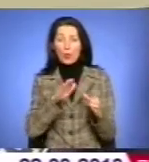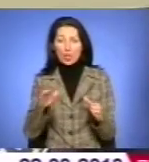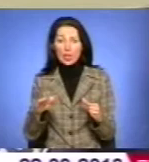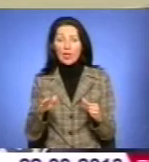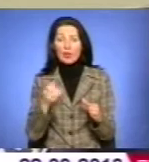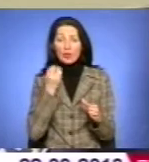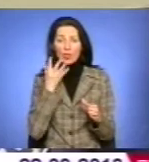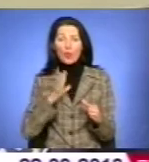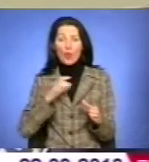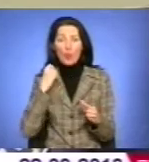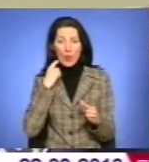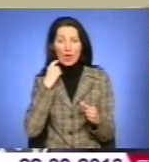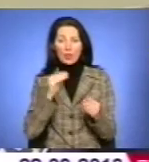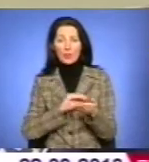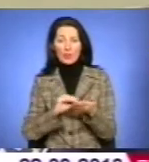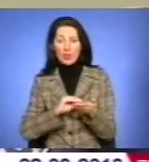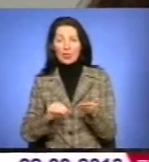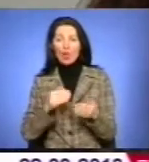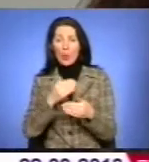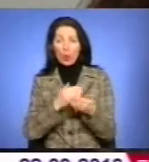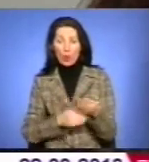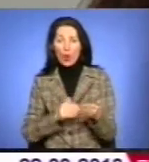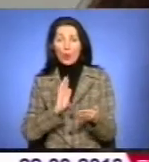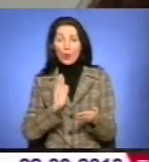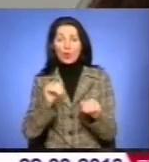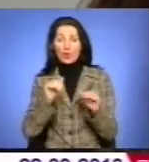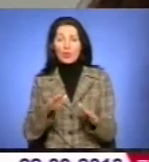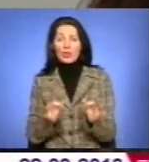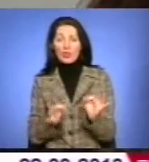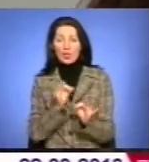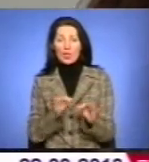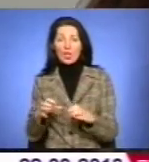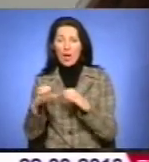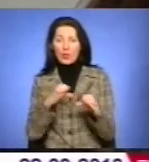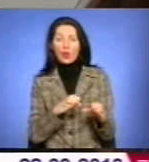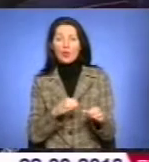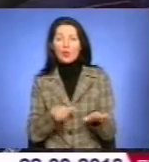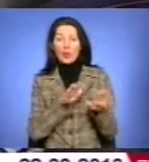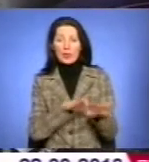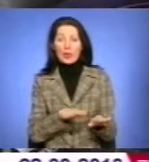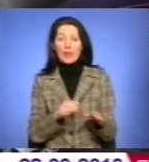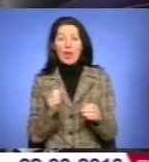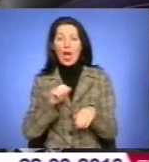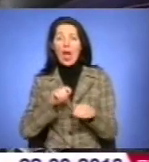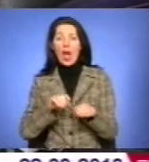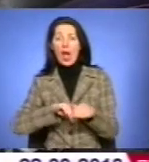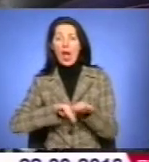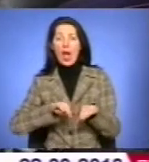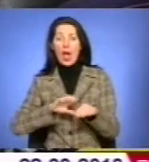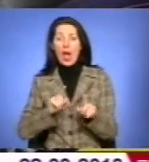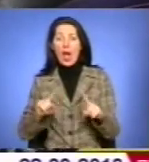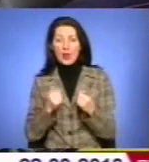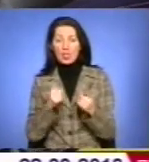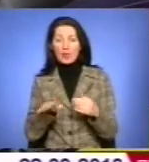протокол, далі буде вирішуватися питання в суді. Автобус поміщений на арешт-майданчик, згідно наших всіх нормативних документів, згідно